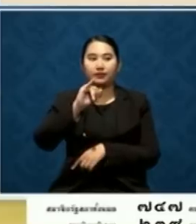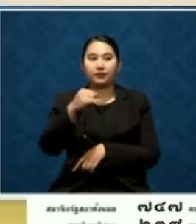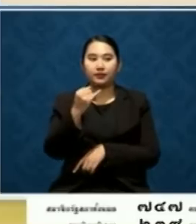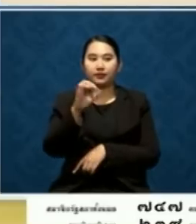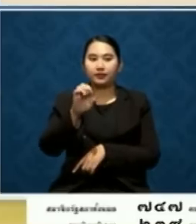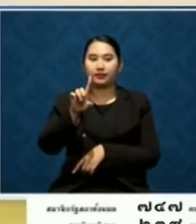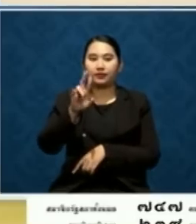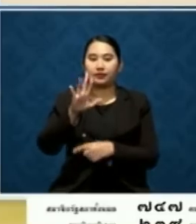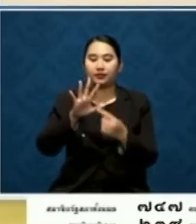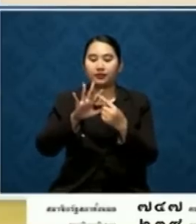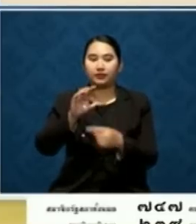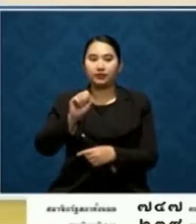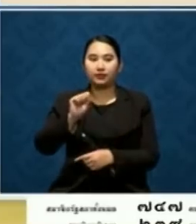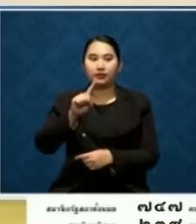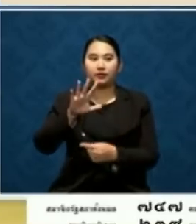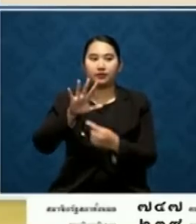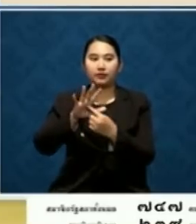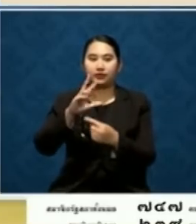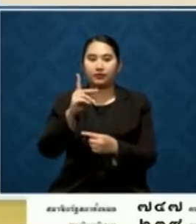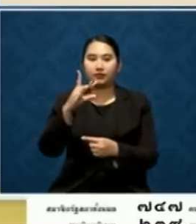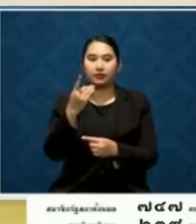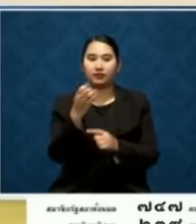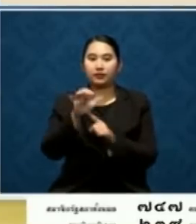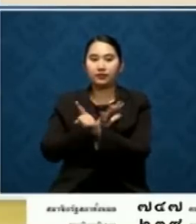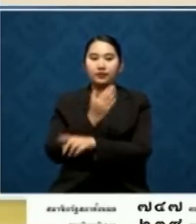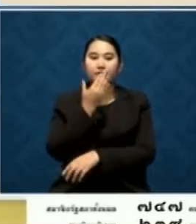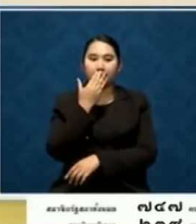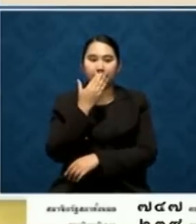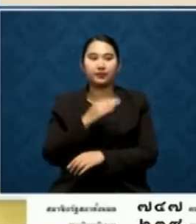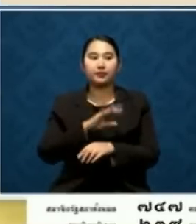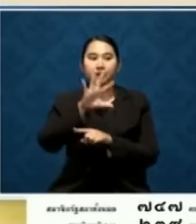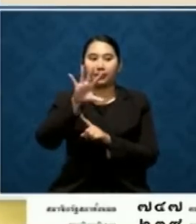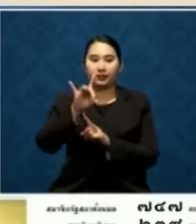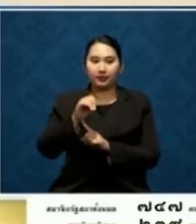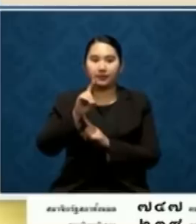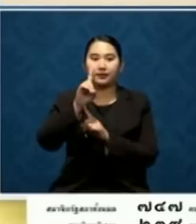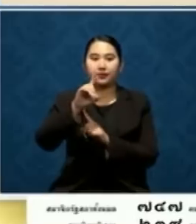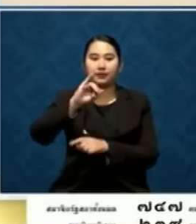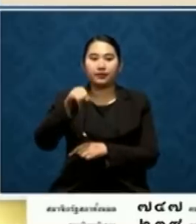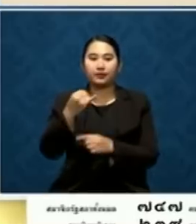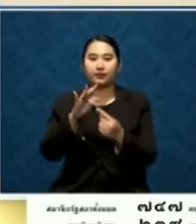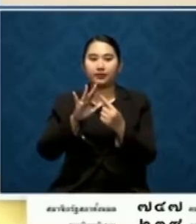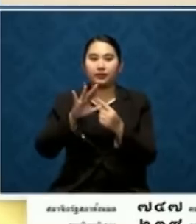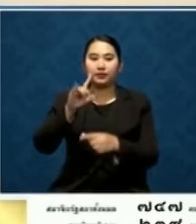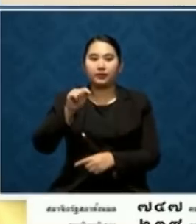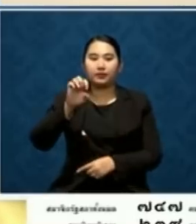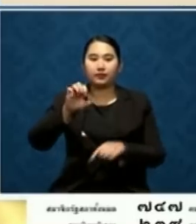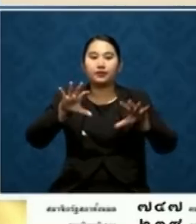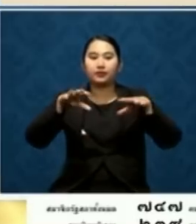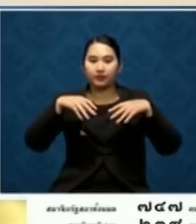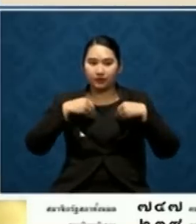มประสบ งดออกเสียงครับ 81นายจุติไกรเลิก เห็นชอบครับ